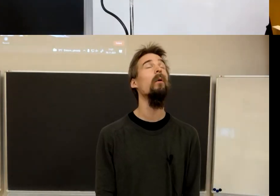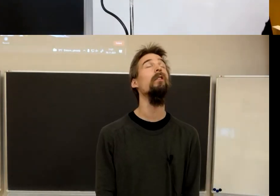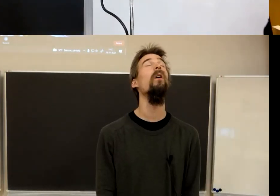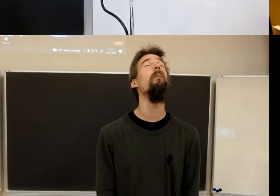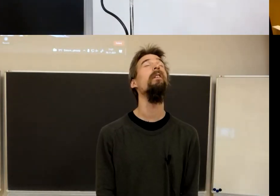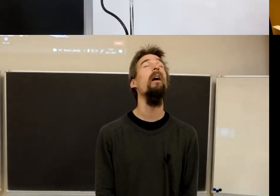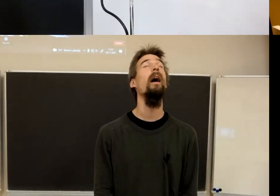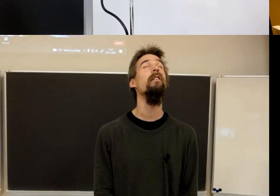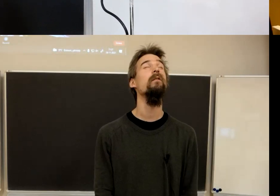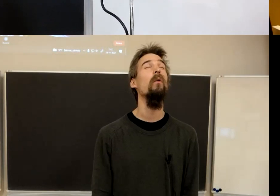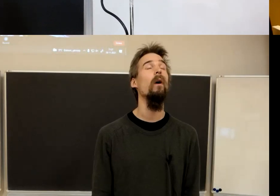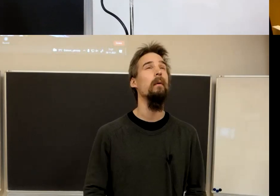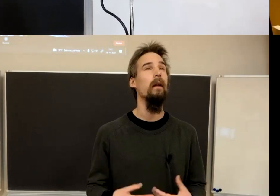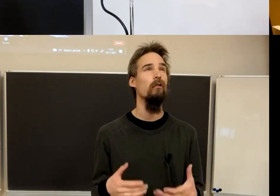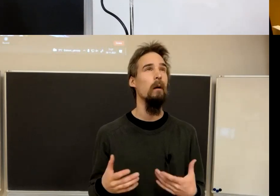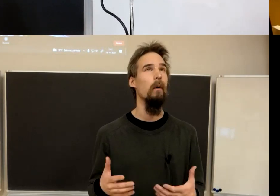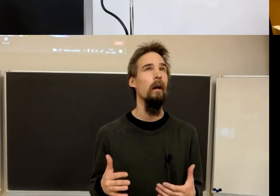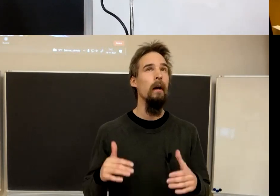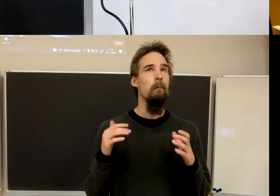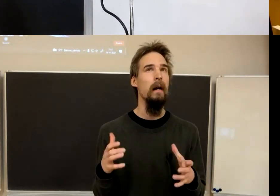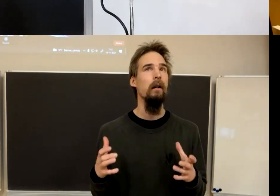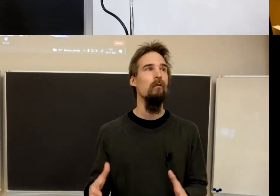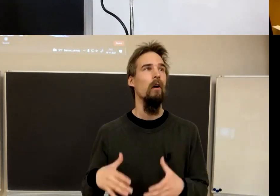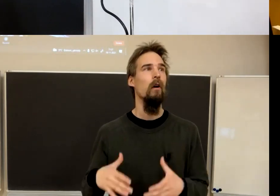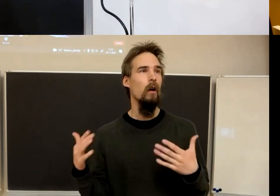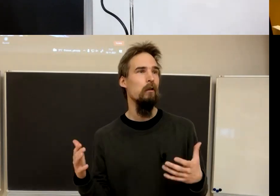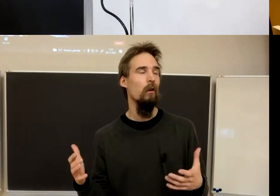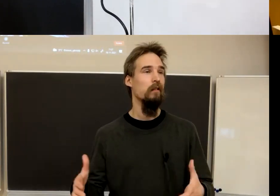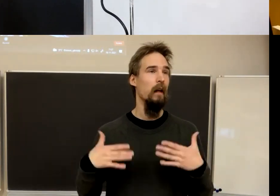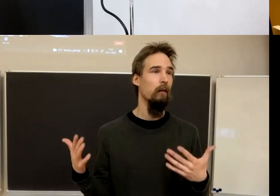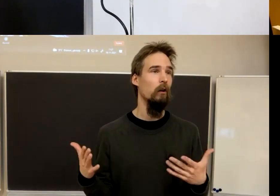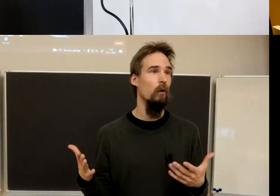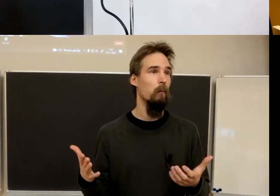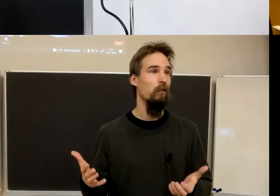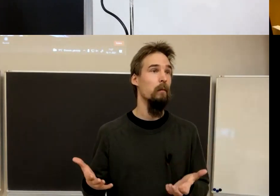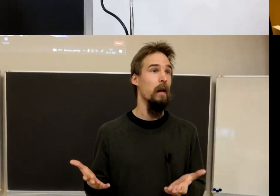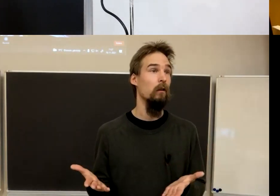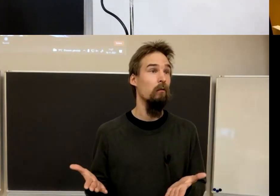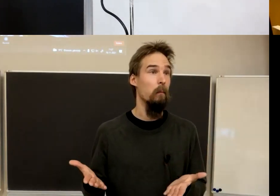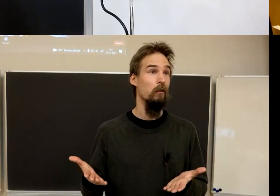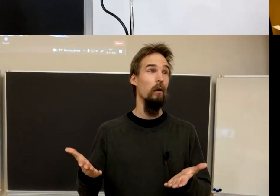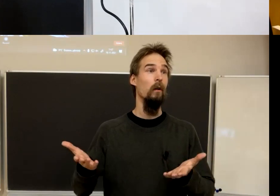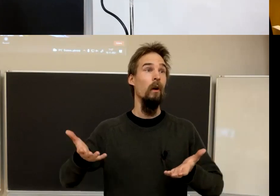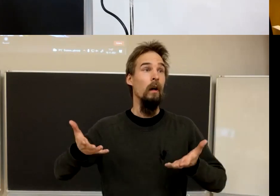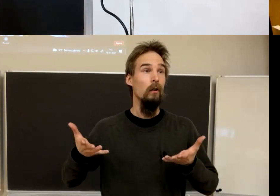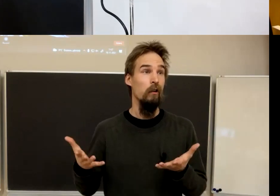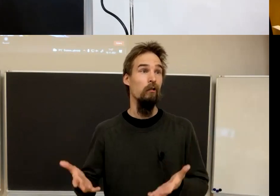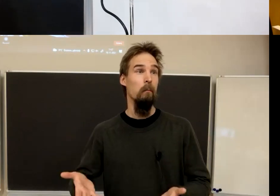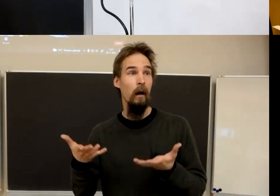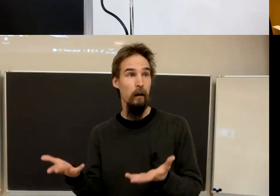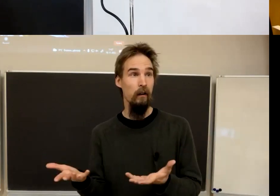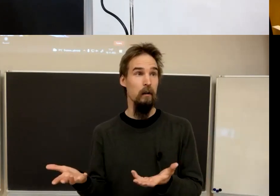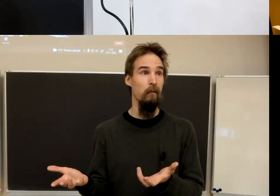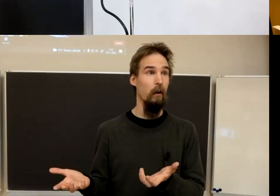Joo, muistankohan meistä. Hän siis puhuu, että mitä just tämmöinen merkitys voi voimistua ja sitten voi tulla myös, että se merkitys voimistuu niin kuin tosi